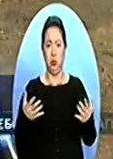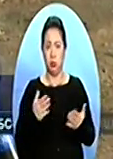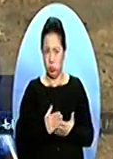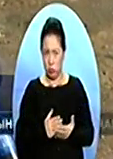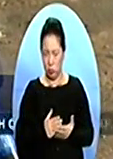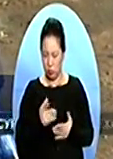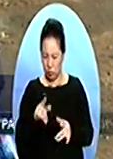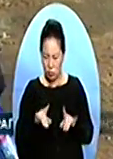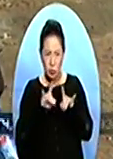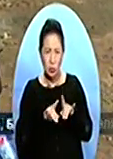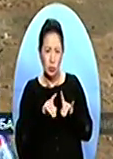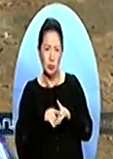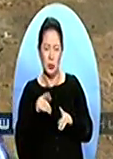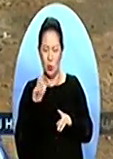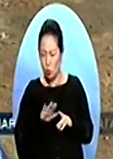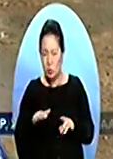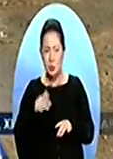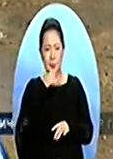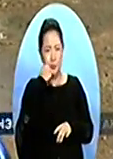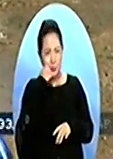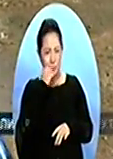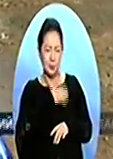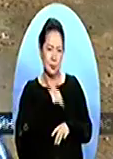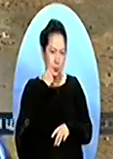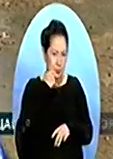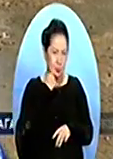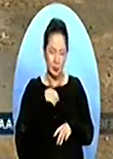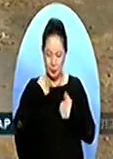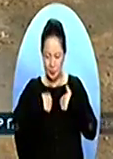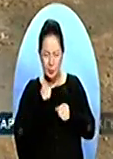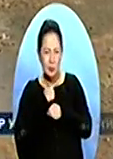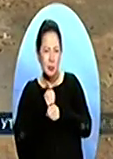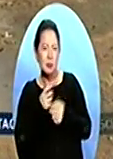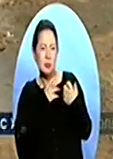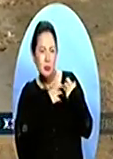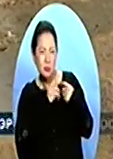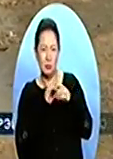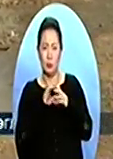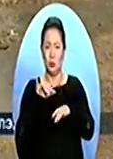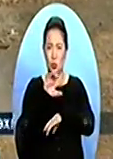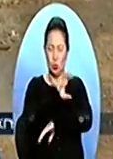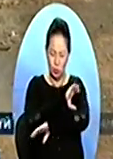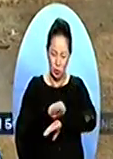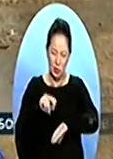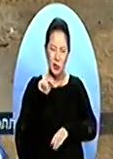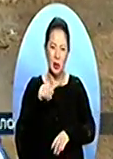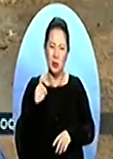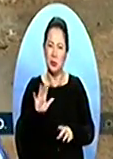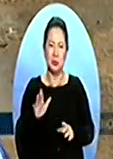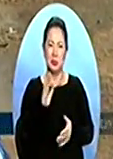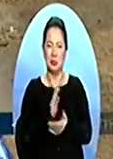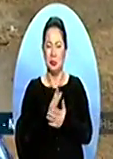үнэхээр тийм ээ тухайн хүүхдийн эрүүл яахын байдал болон тий багшийн ачаалал үнэхээр сургалтын чанартаа сөргөөр нөлөөлж байгаа нэлээд